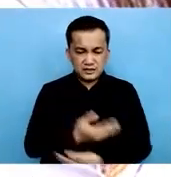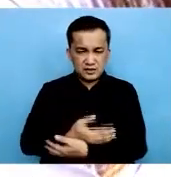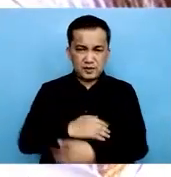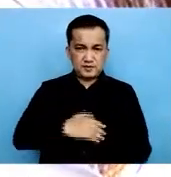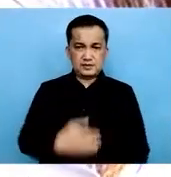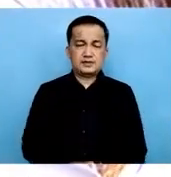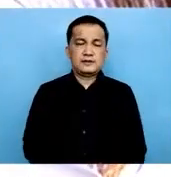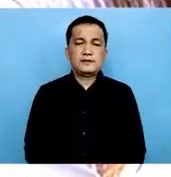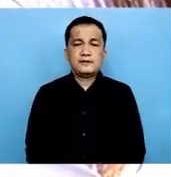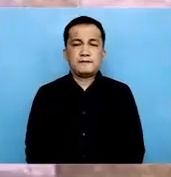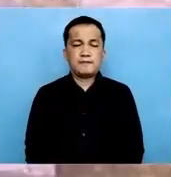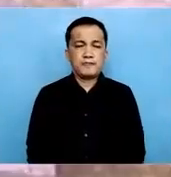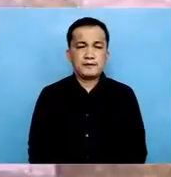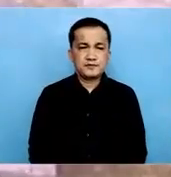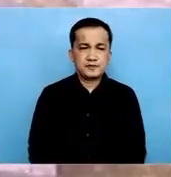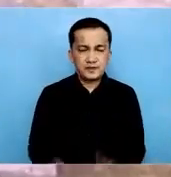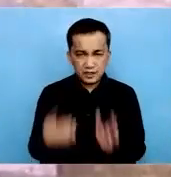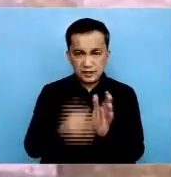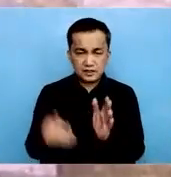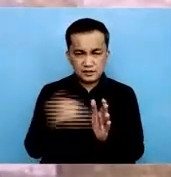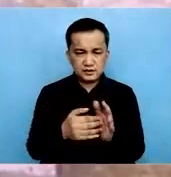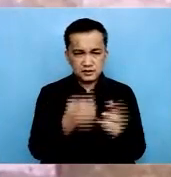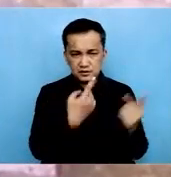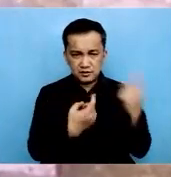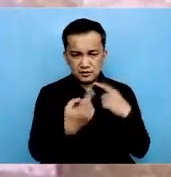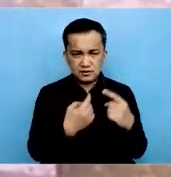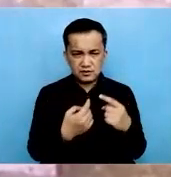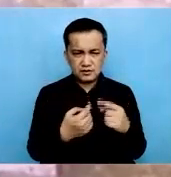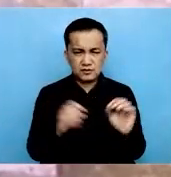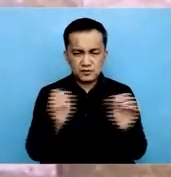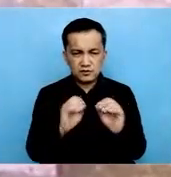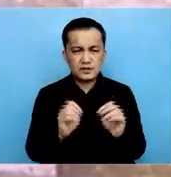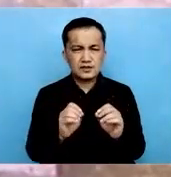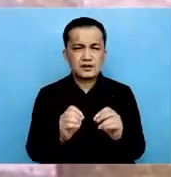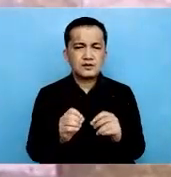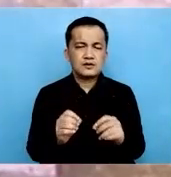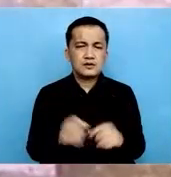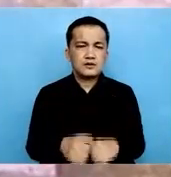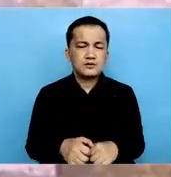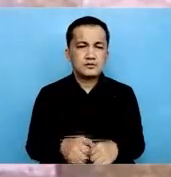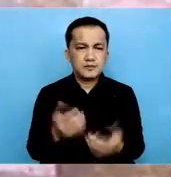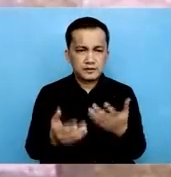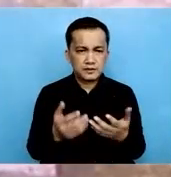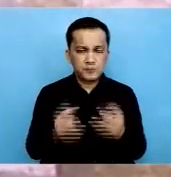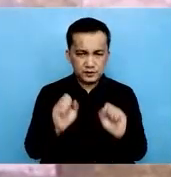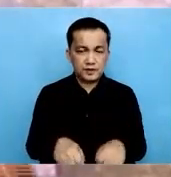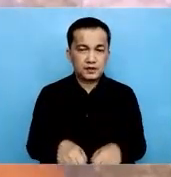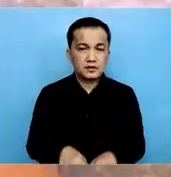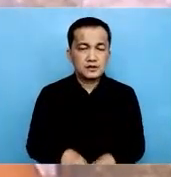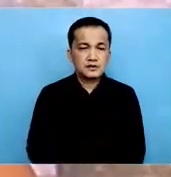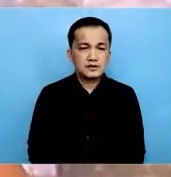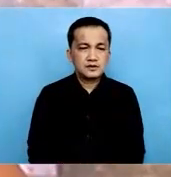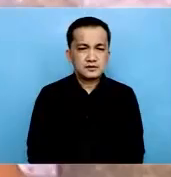sinapupunan. May at maya siya tanong sa akin na, wala na ba talaga? Baka pwede pa.